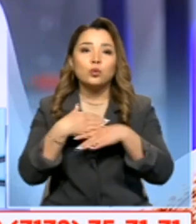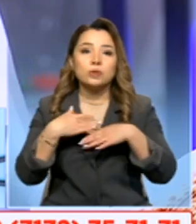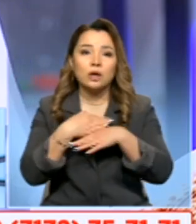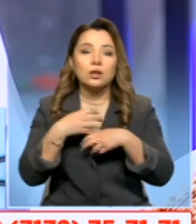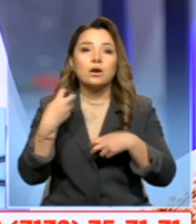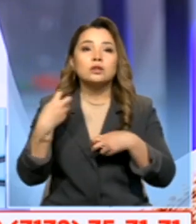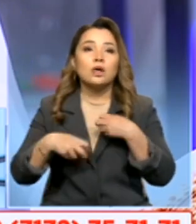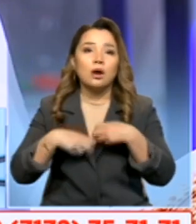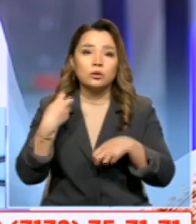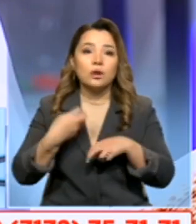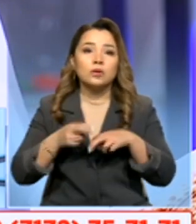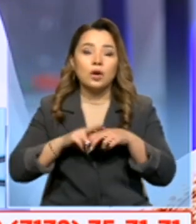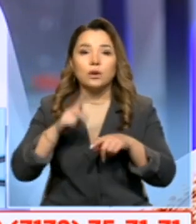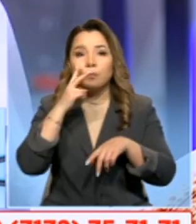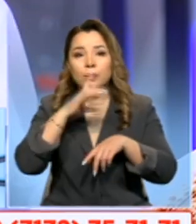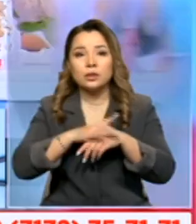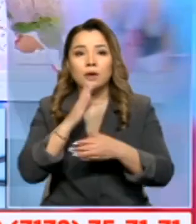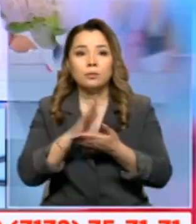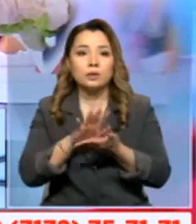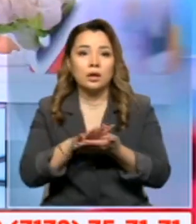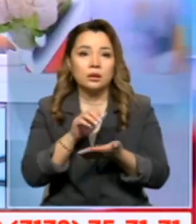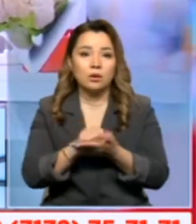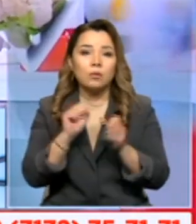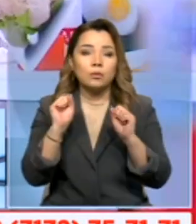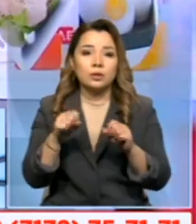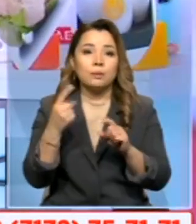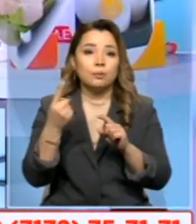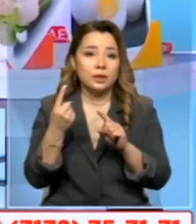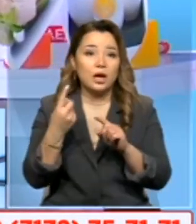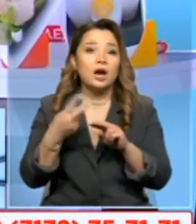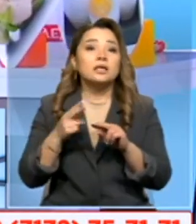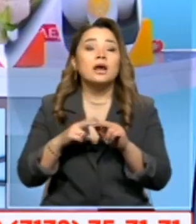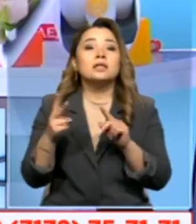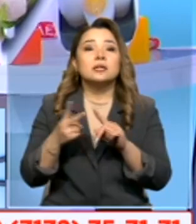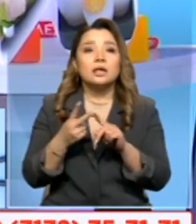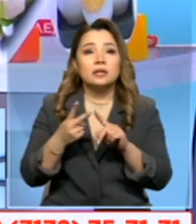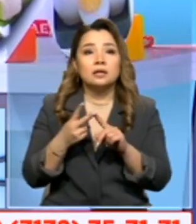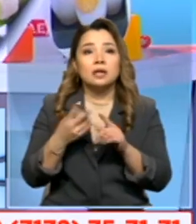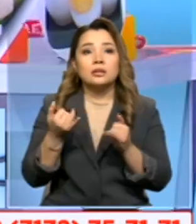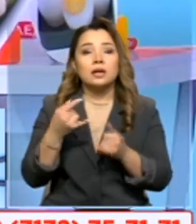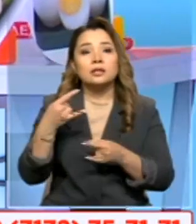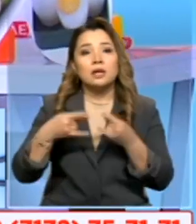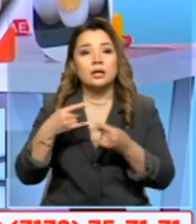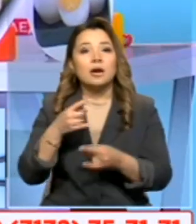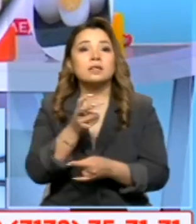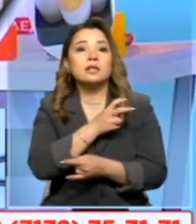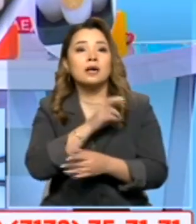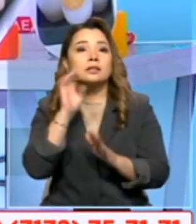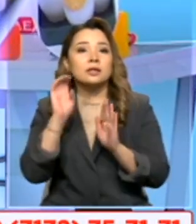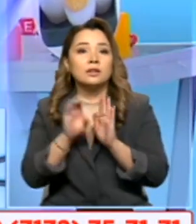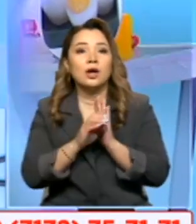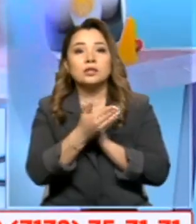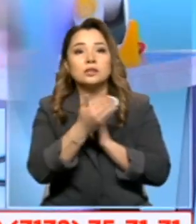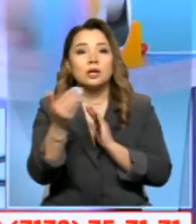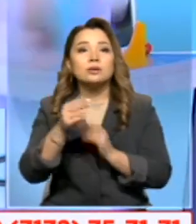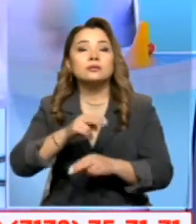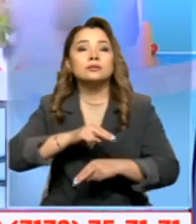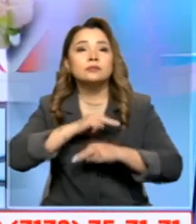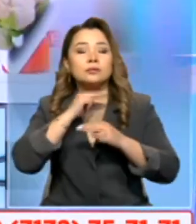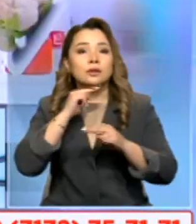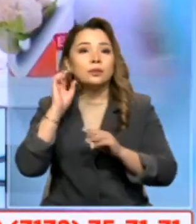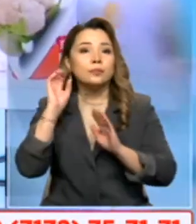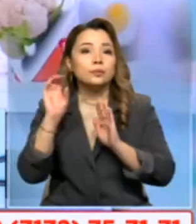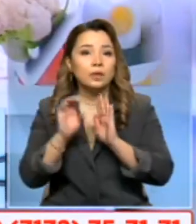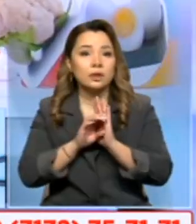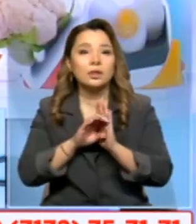екі есе әсерін тигізеді. Ол бірінші. Құрметті көрермендер, теледәрігерді тыңдап отқан, сіздердің құлақтарыңызға құлақ